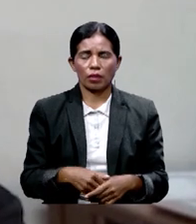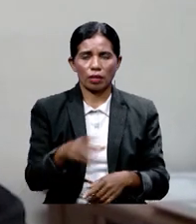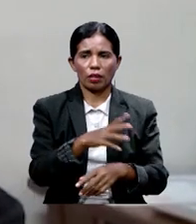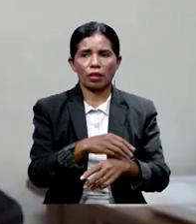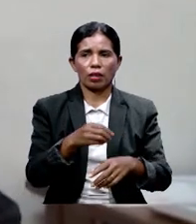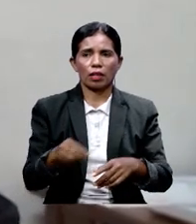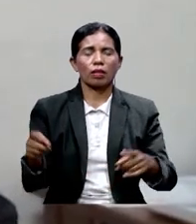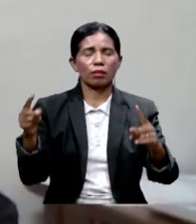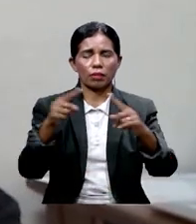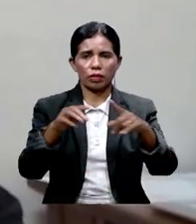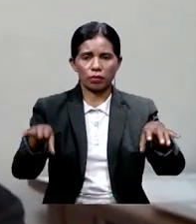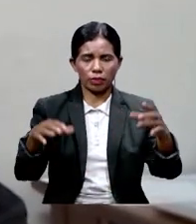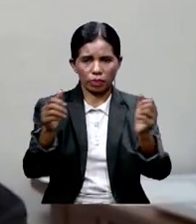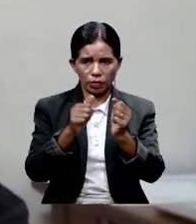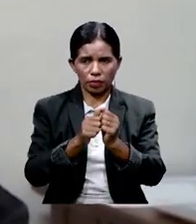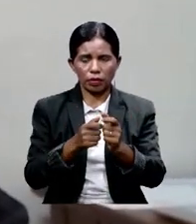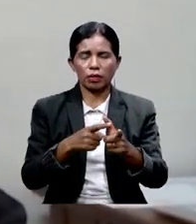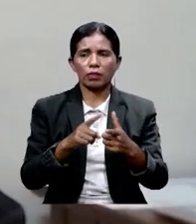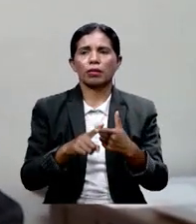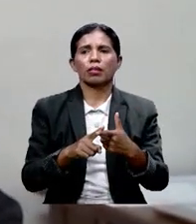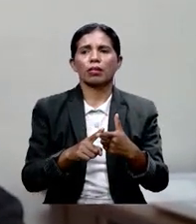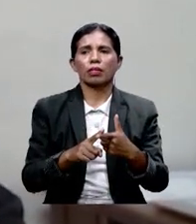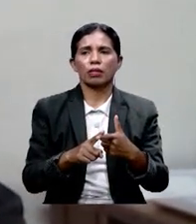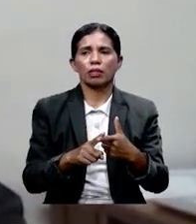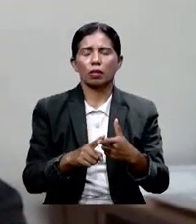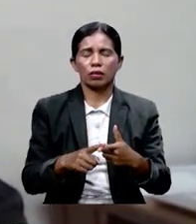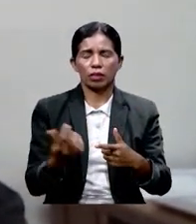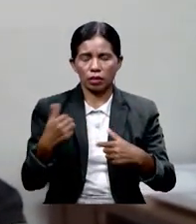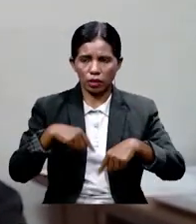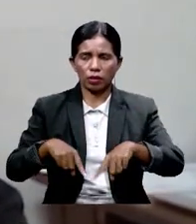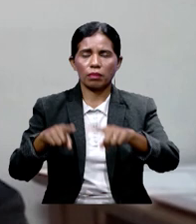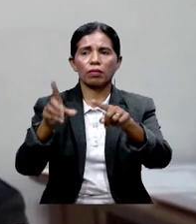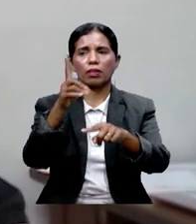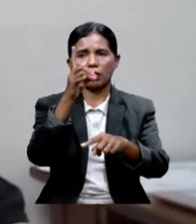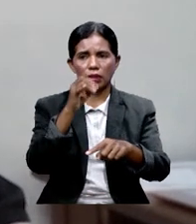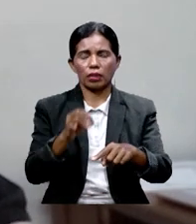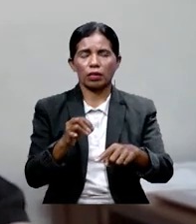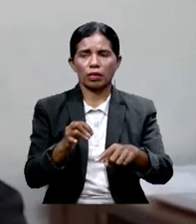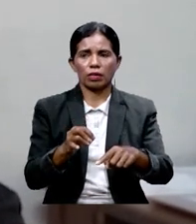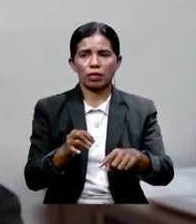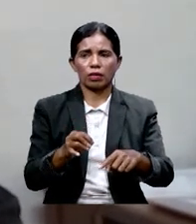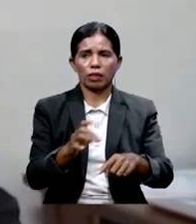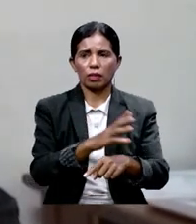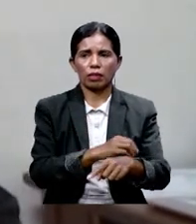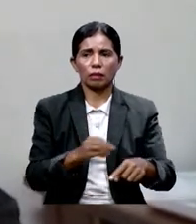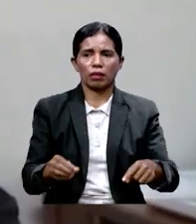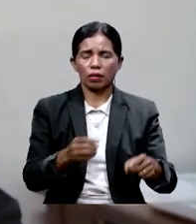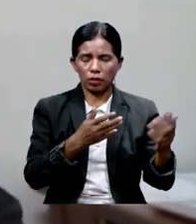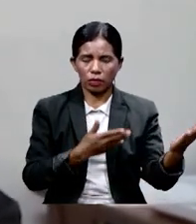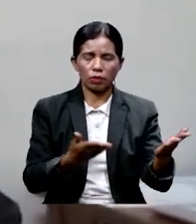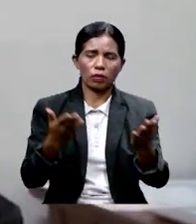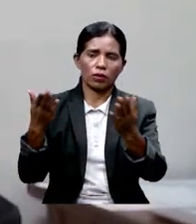ba kontan di depois certifica fare ba ba dili si na dia te para tu ne ver su medal final